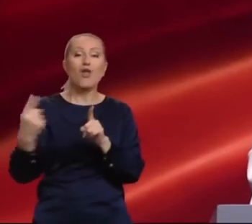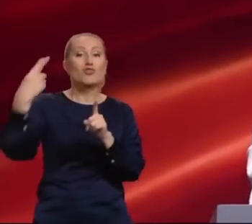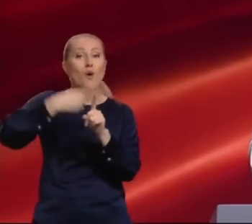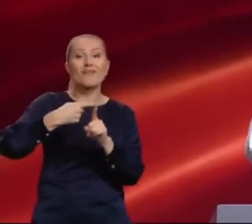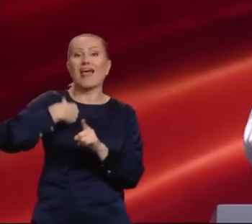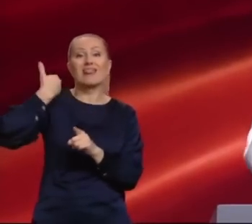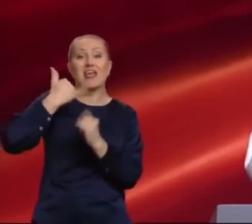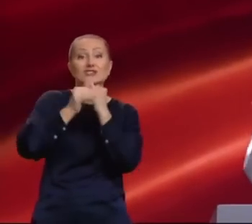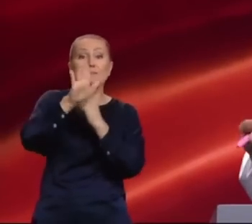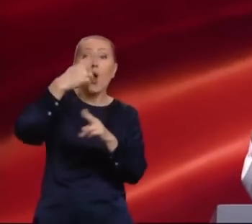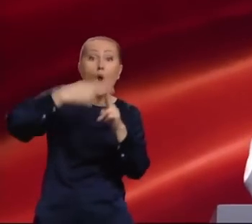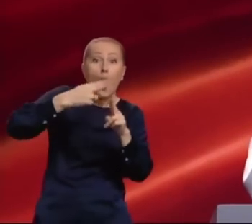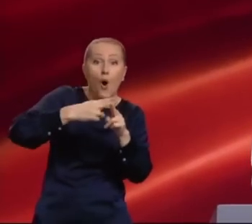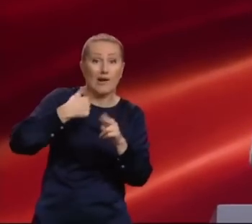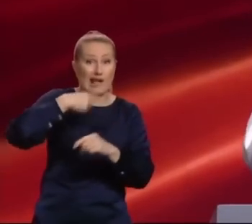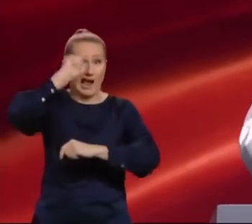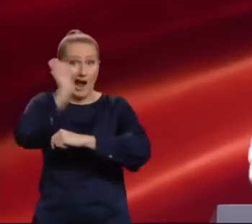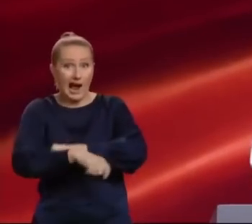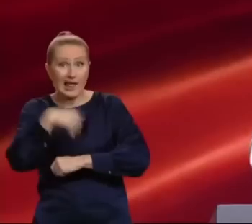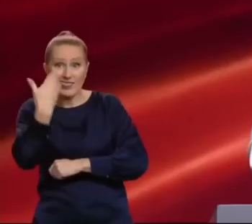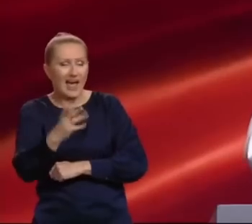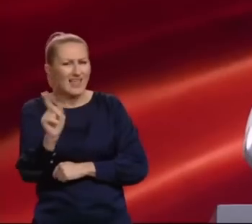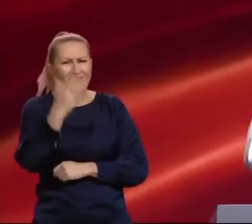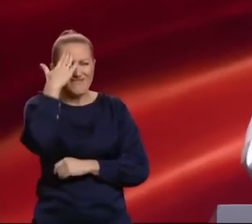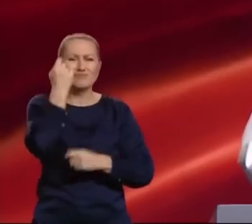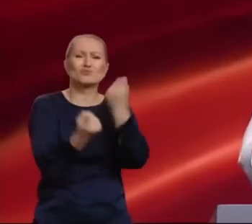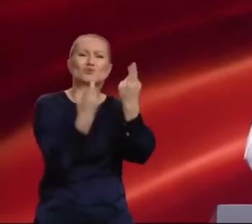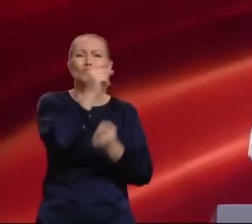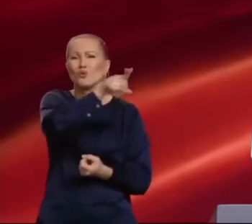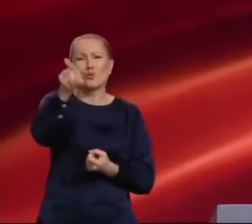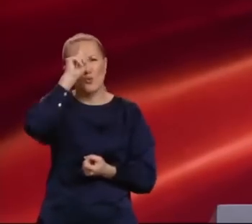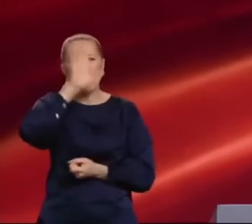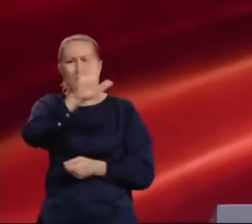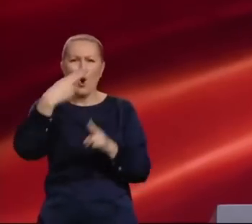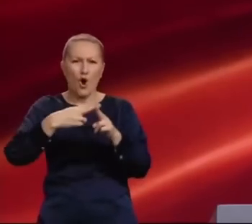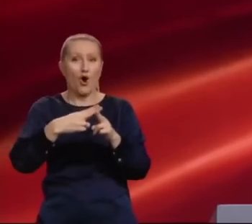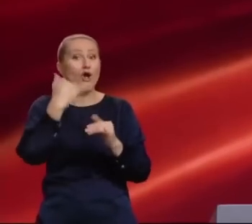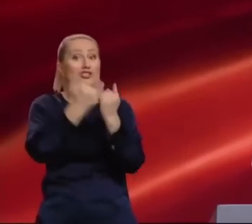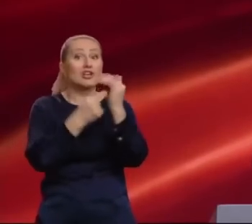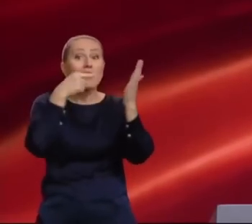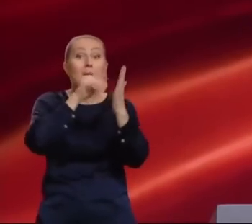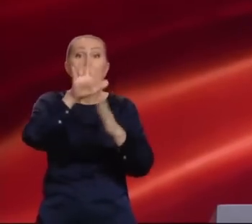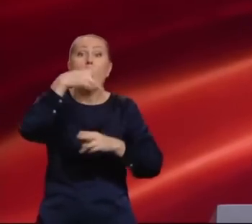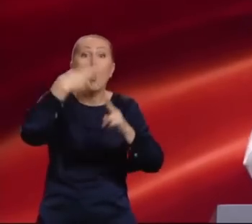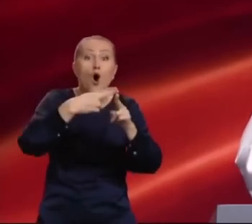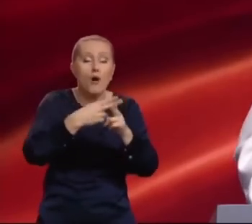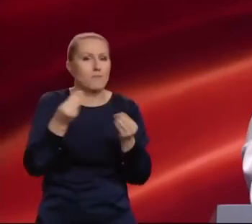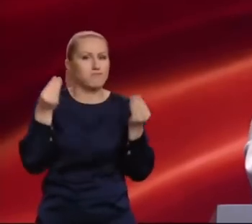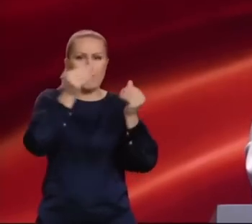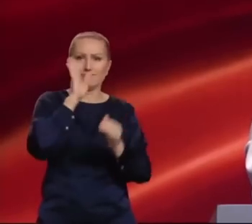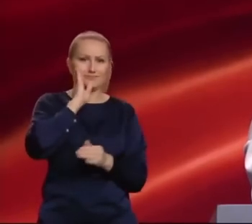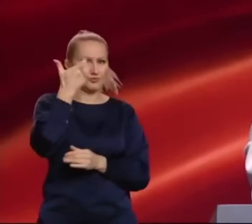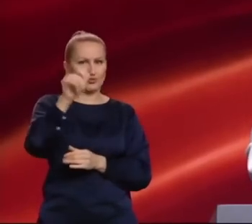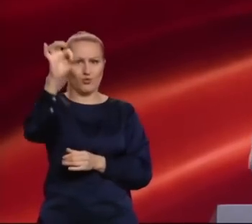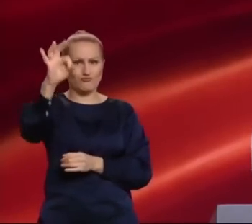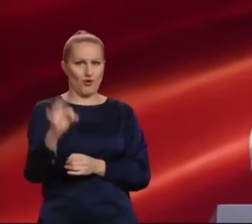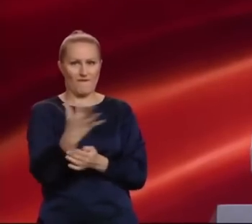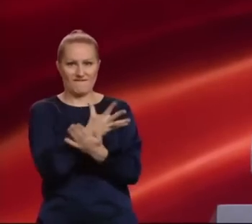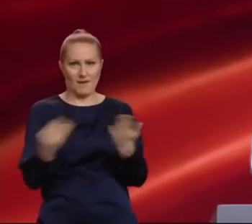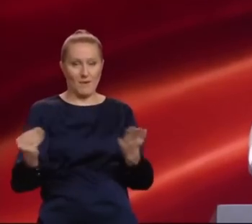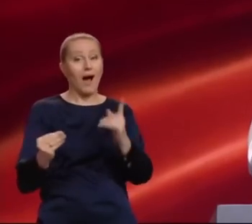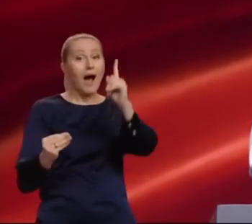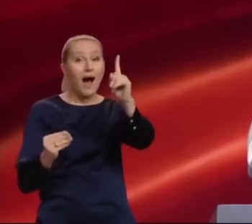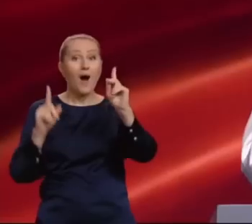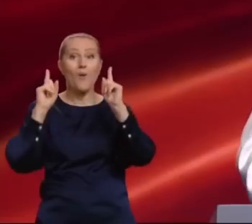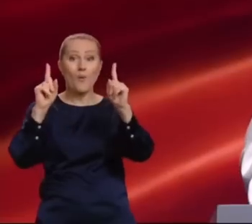za chorobowe, bo oczywiście zdarza się, że ludzie chorują. Chcemy, żeby jak zachorujecie, żebyście dostali 100% wynagrodzenia. I